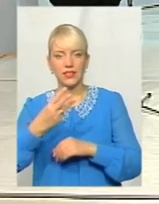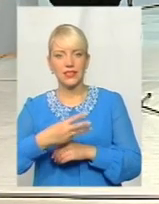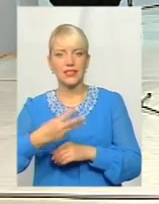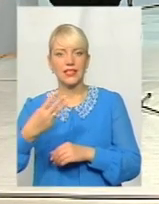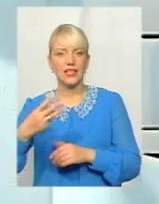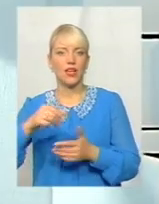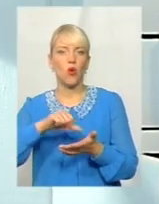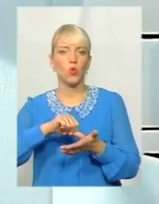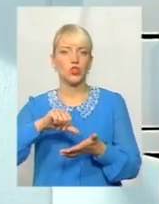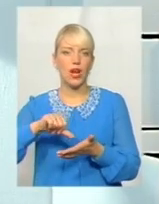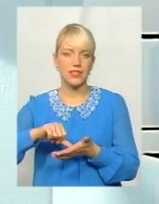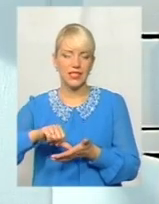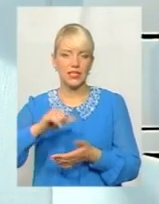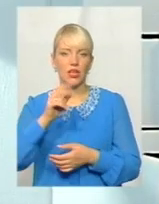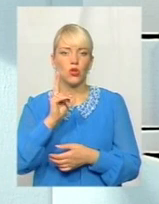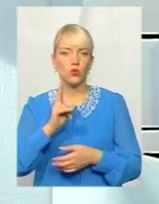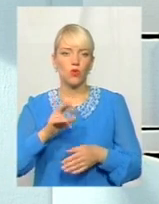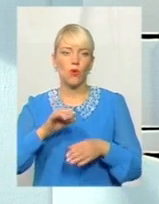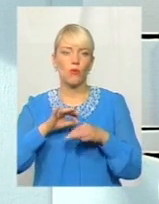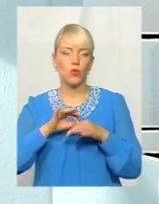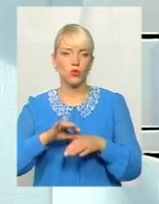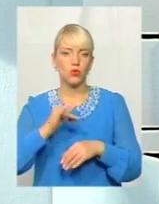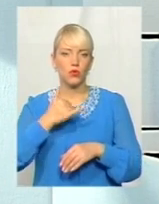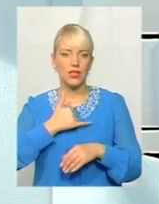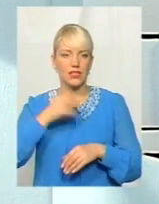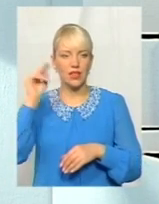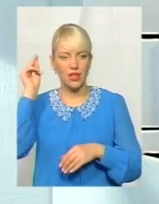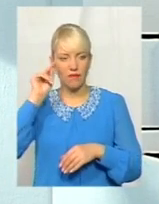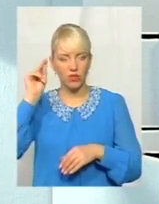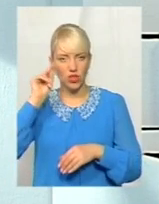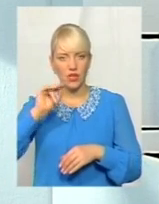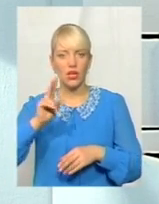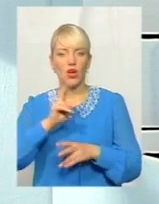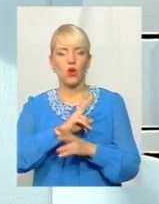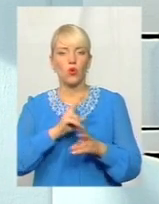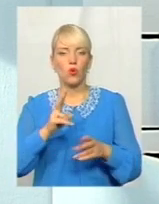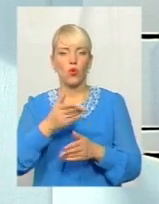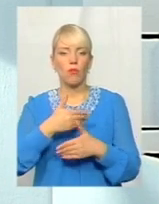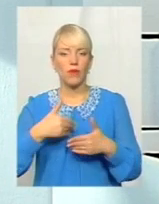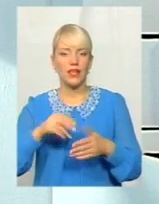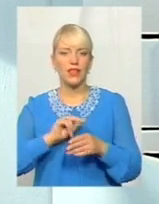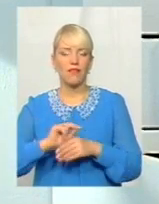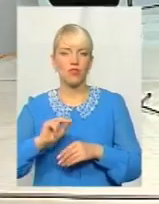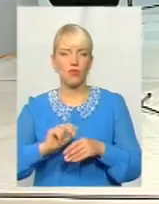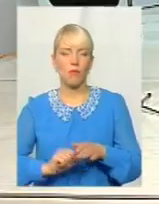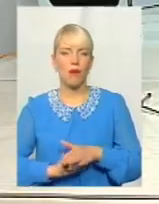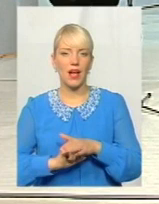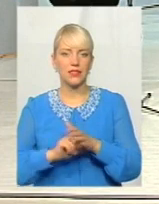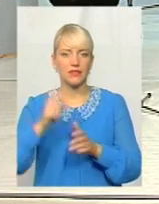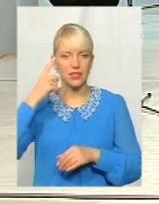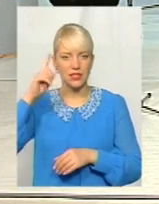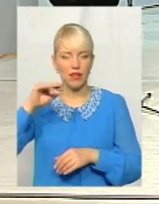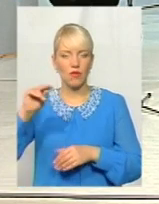нас пройдуть навчання на Астарі, яких ми навчимо базових знань по